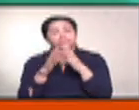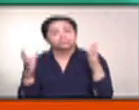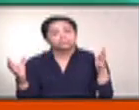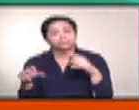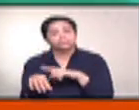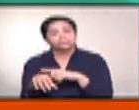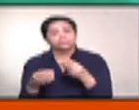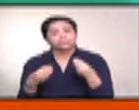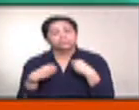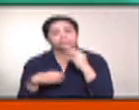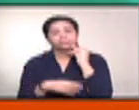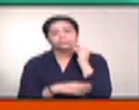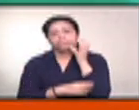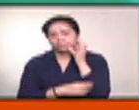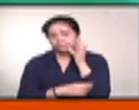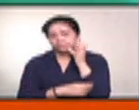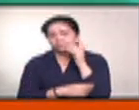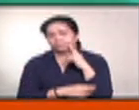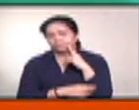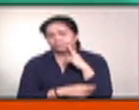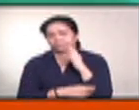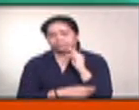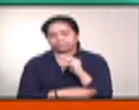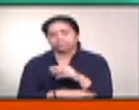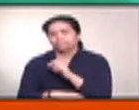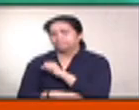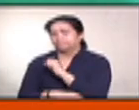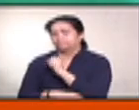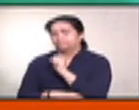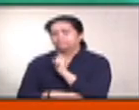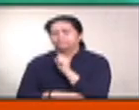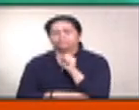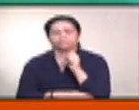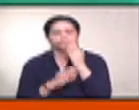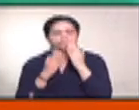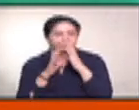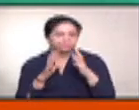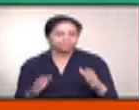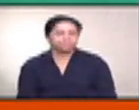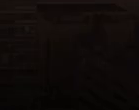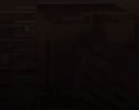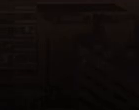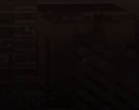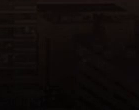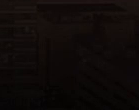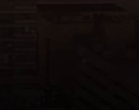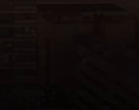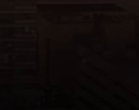po sa time na binigyan niyo sa amin, Ma'am Celine Pialago. Madam. Yes po. Yes po, sir. Maraming salamat Thank po. Thank you.